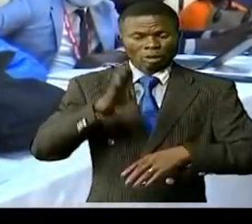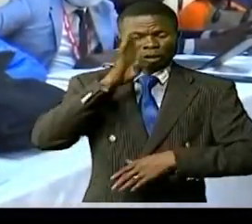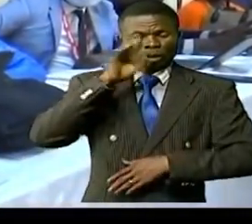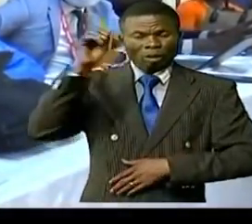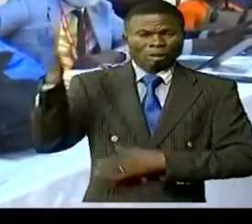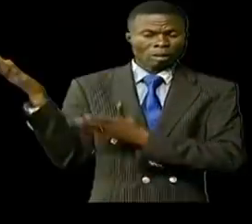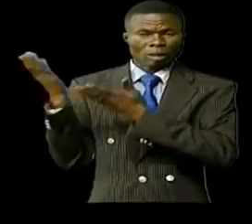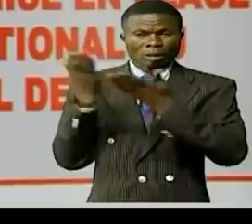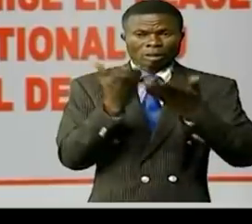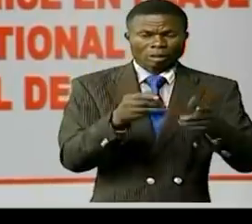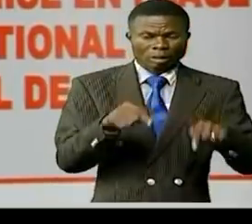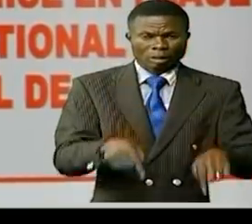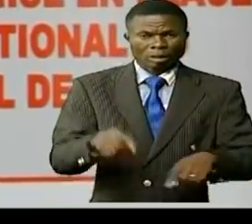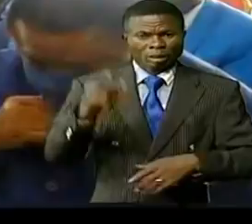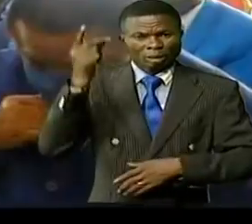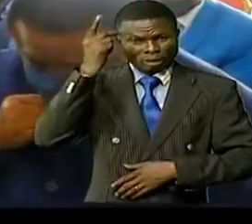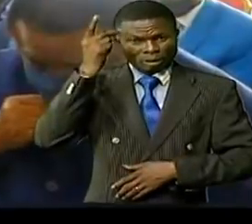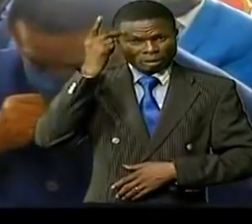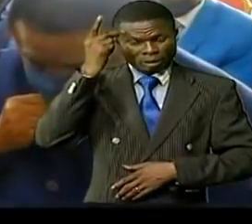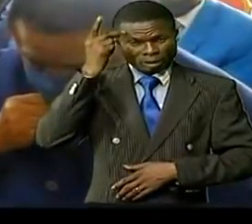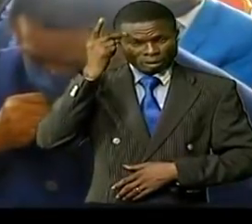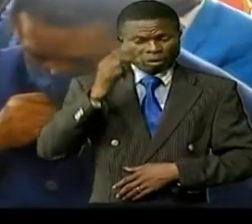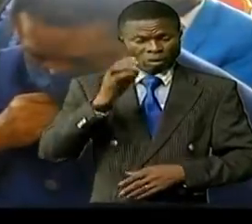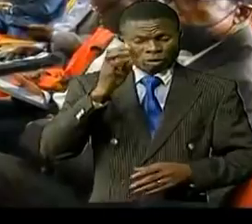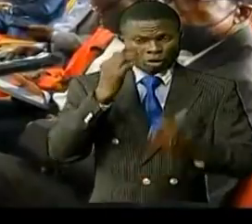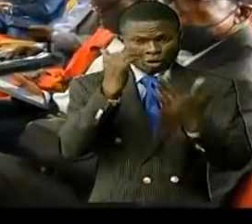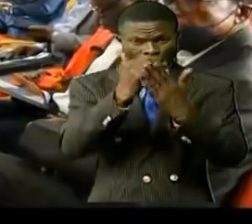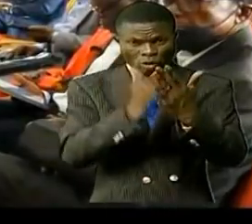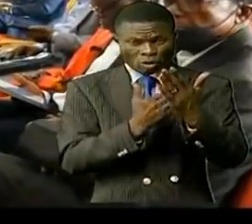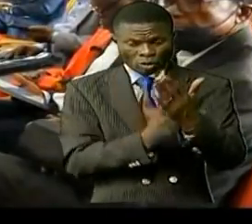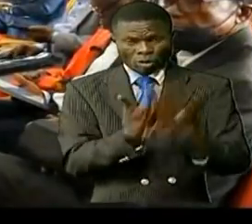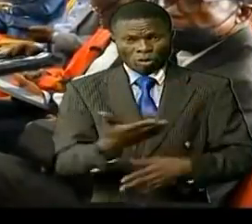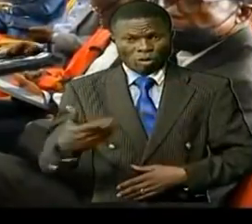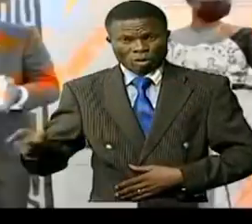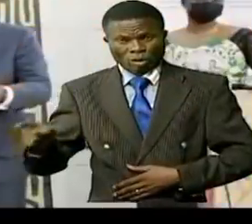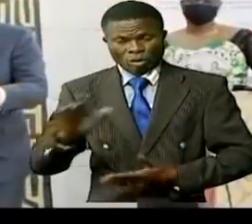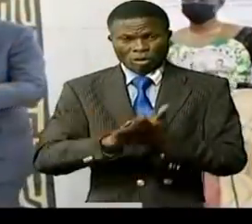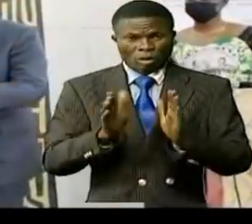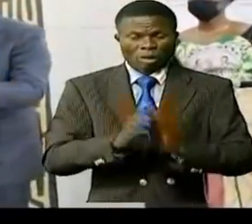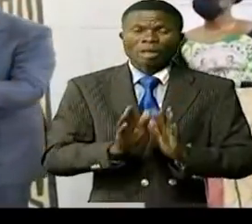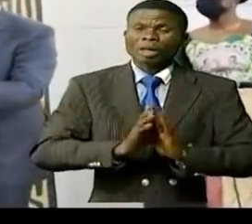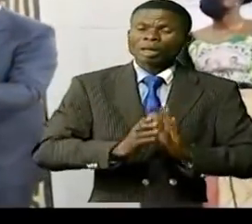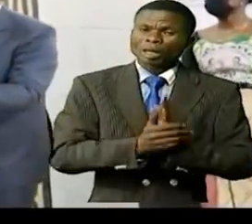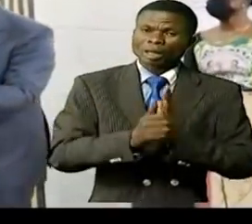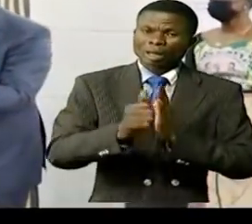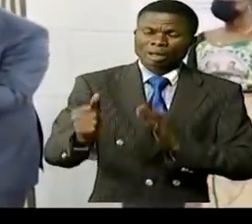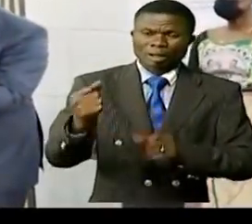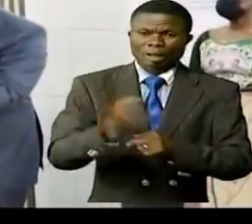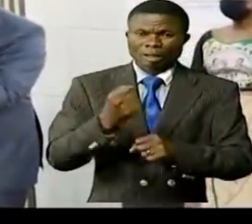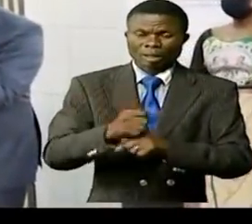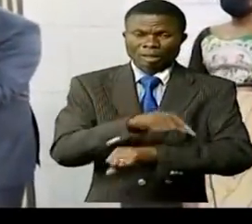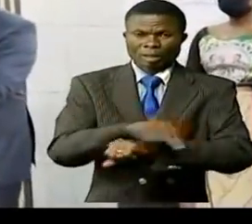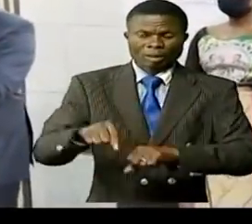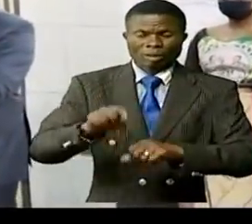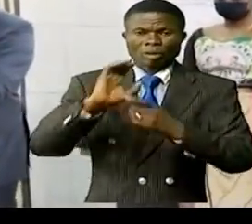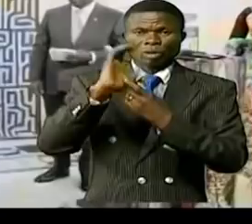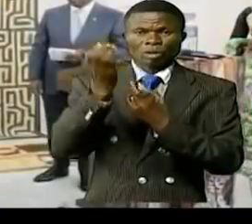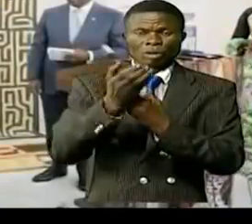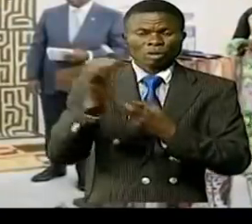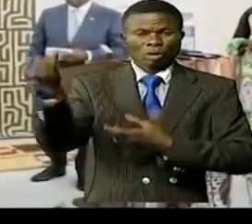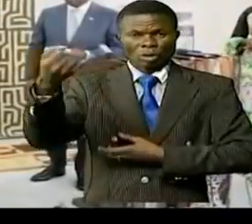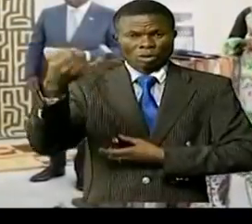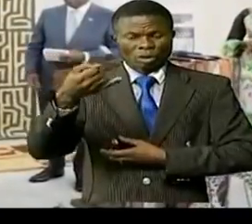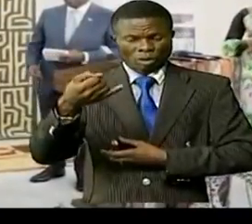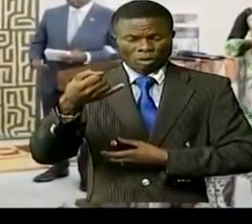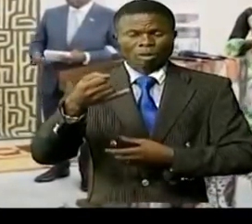être rapatriés à Kinshasa. L'inventaire de ce patrimoine nécessite une qualification. Les agents du ministère de la Culture et Arts sont à